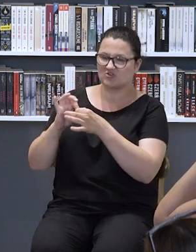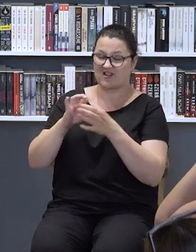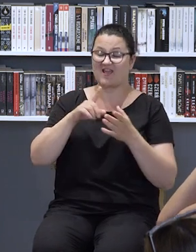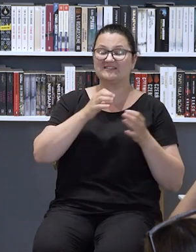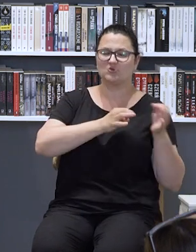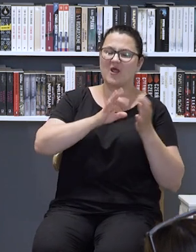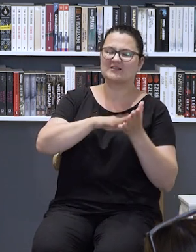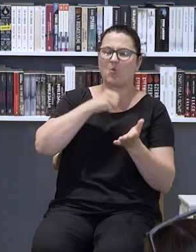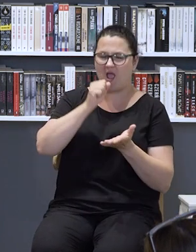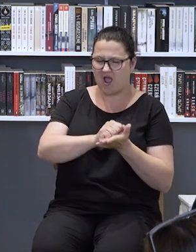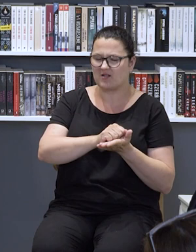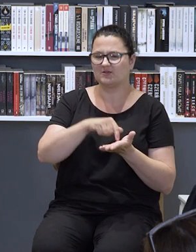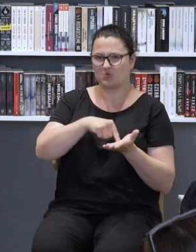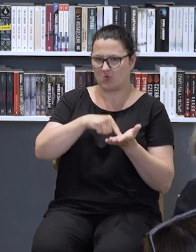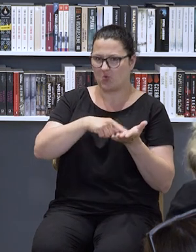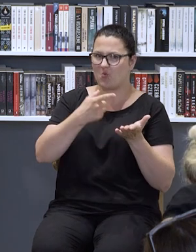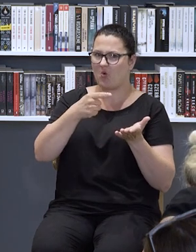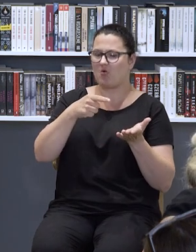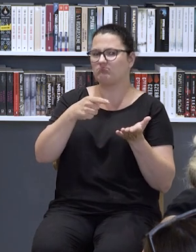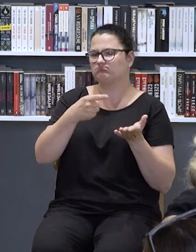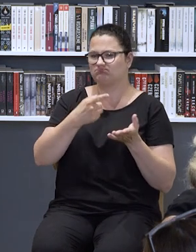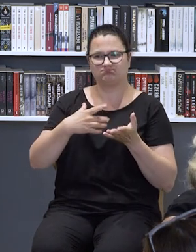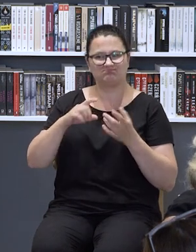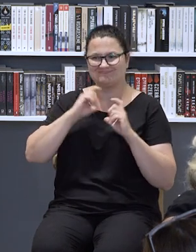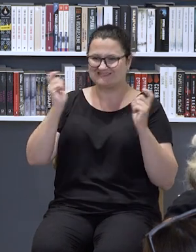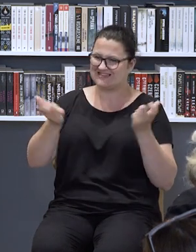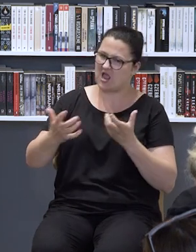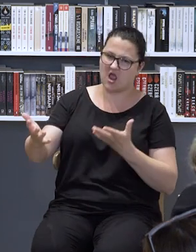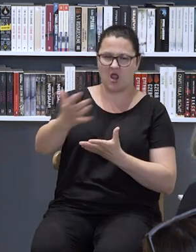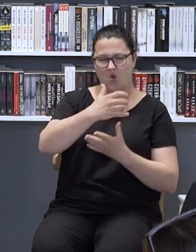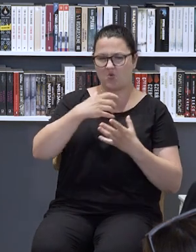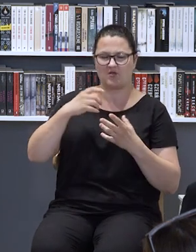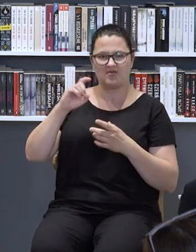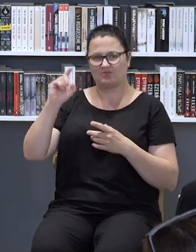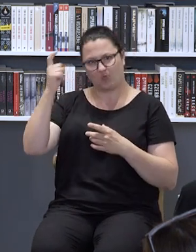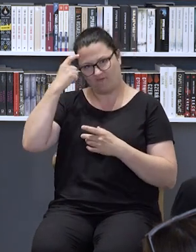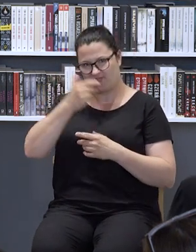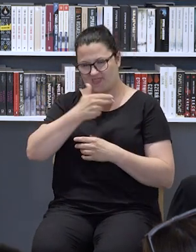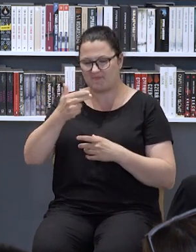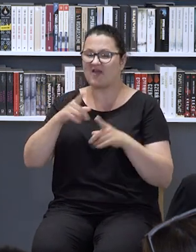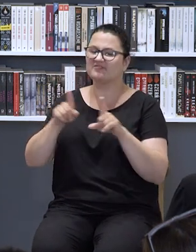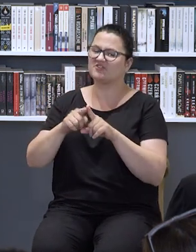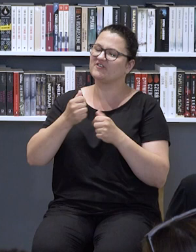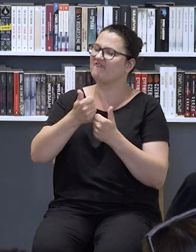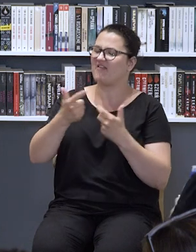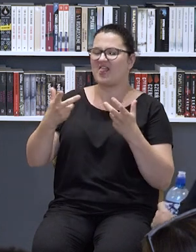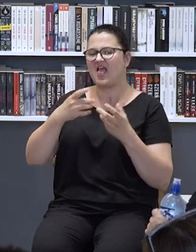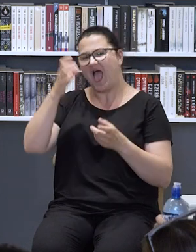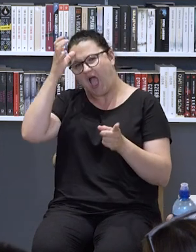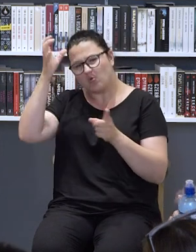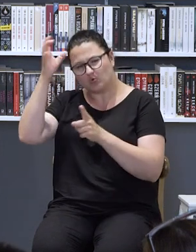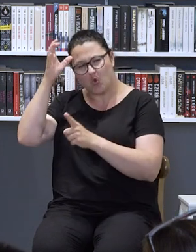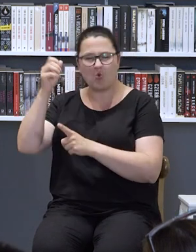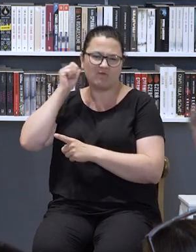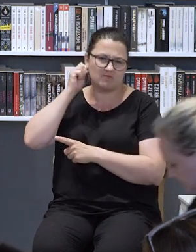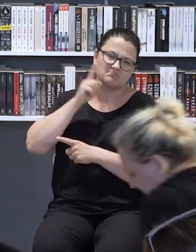zagłady, ona po pierwsze jakby zagarnia całe fabuły, po drugie wielu autorów, autorek boi się wprowadzić ją w